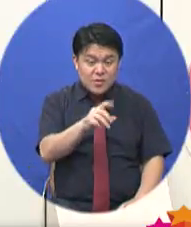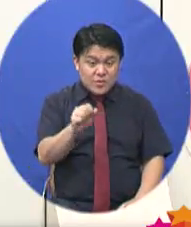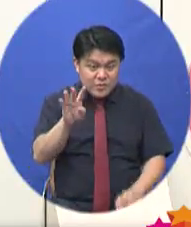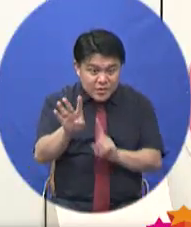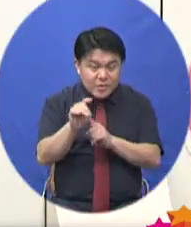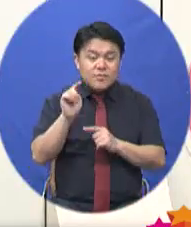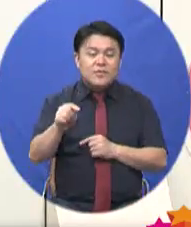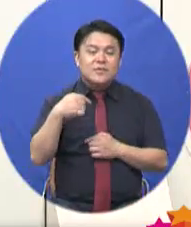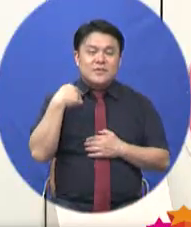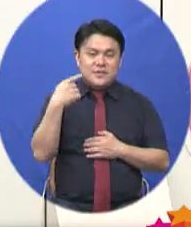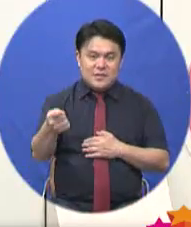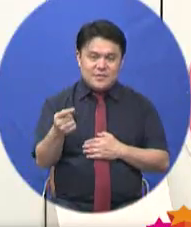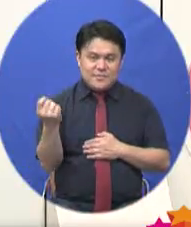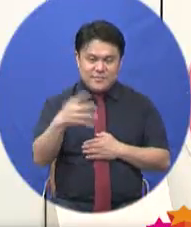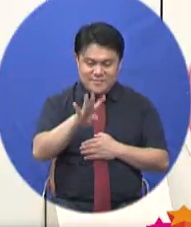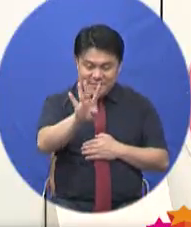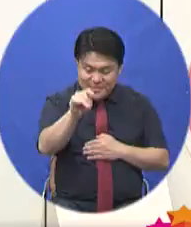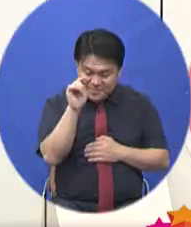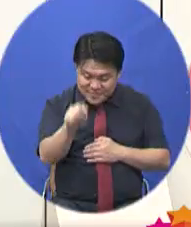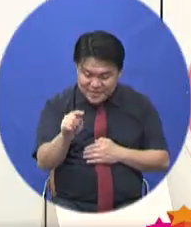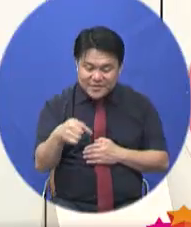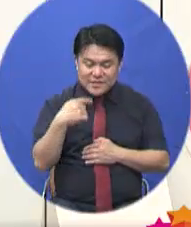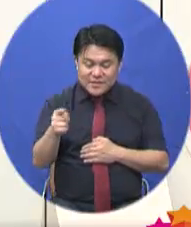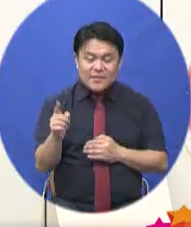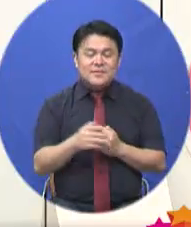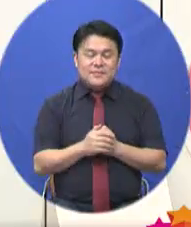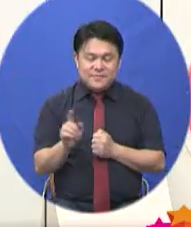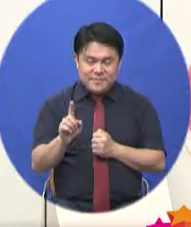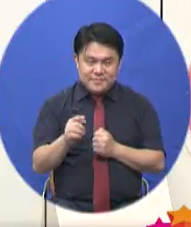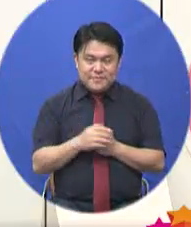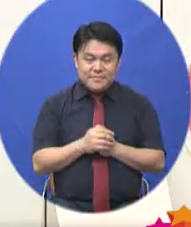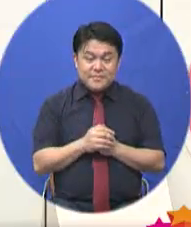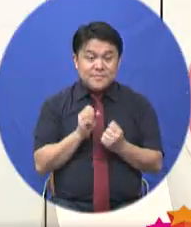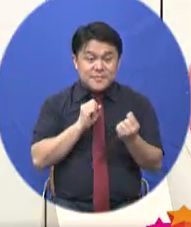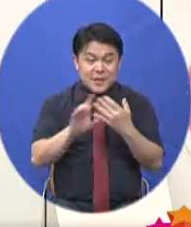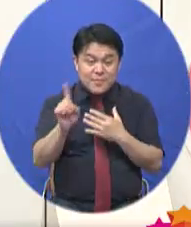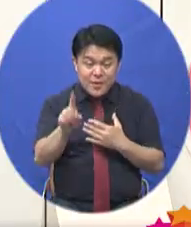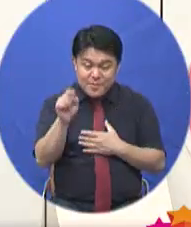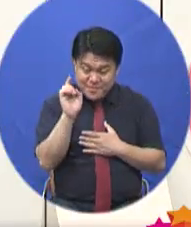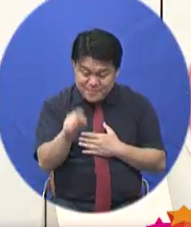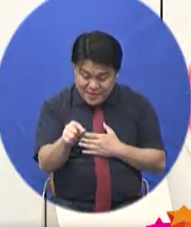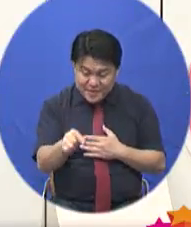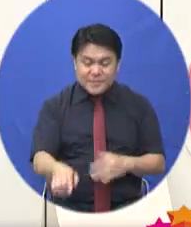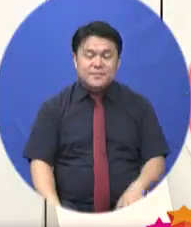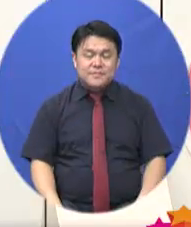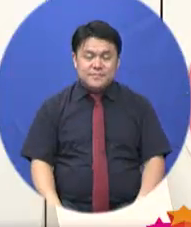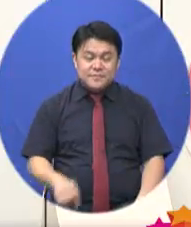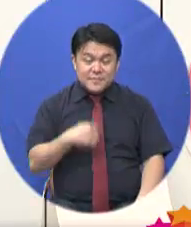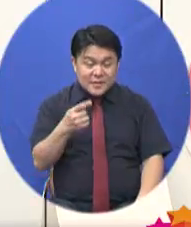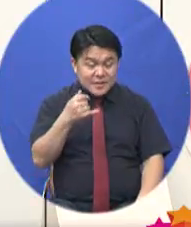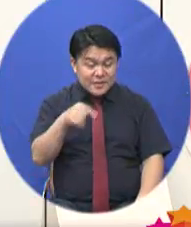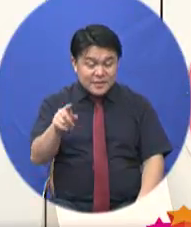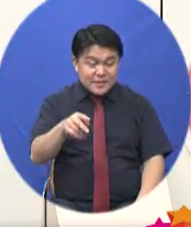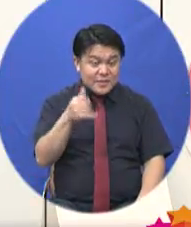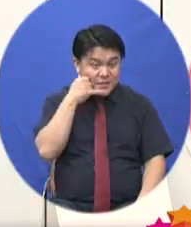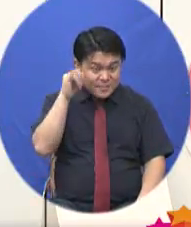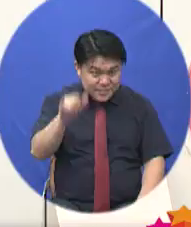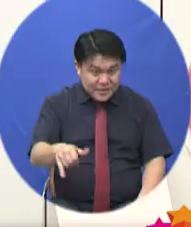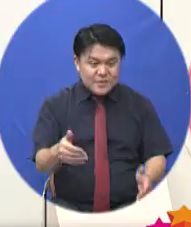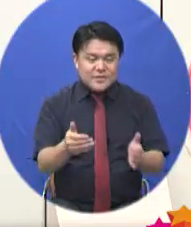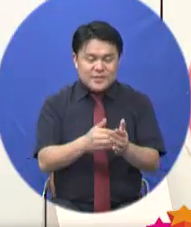060-608-1004번 누르시고 4번을 누르신 다음에 정답을 누르시고 수화기